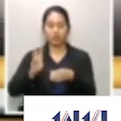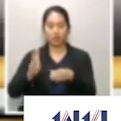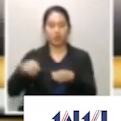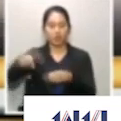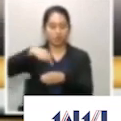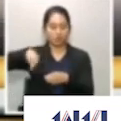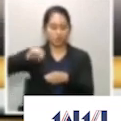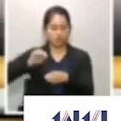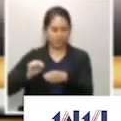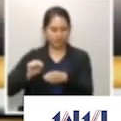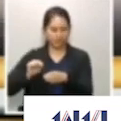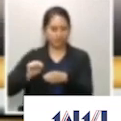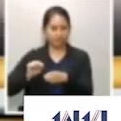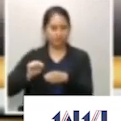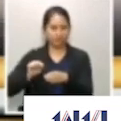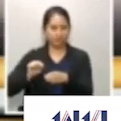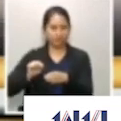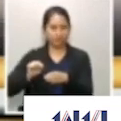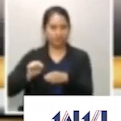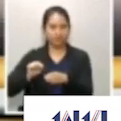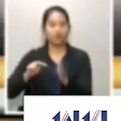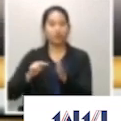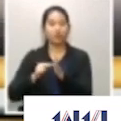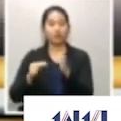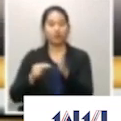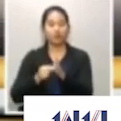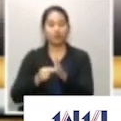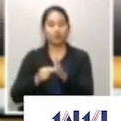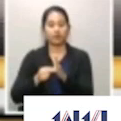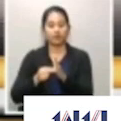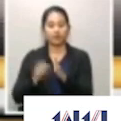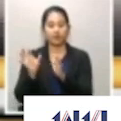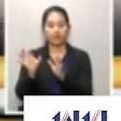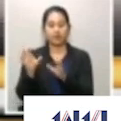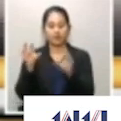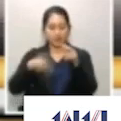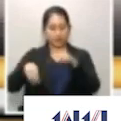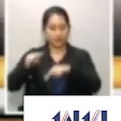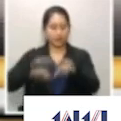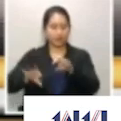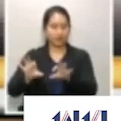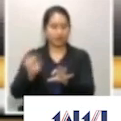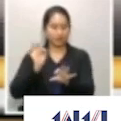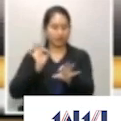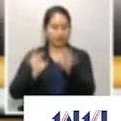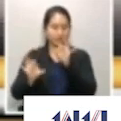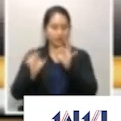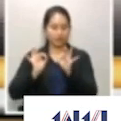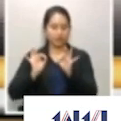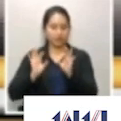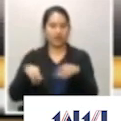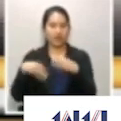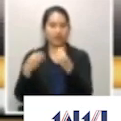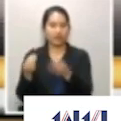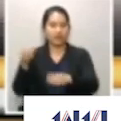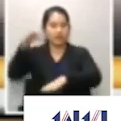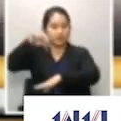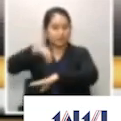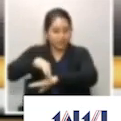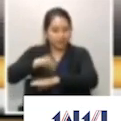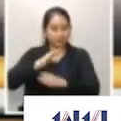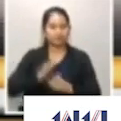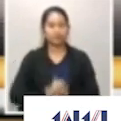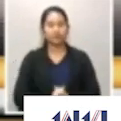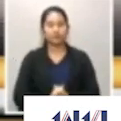ปัจจุบันนี้แต่งตั้งลากตั้งเข้ามาทุกคนดิฉันถามว่าค่